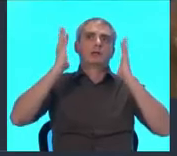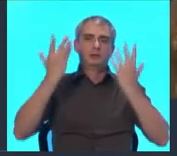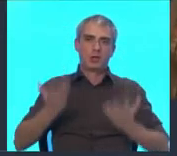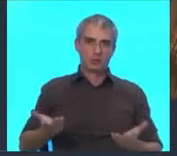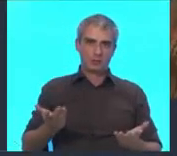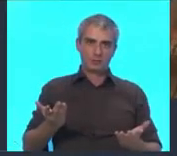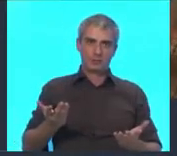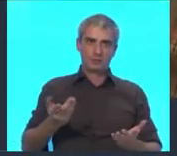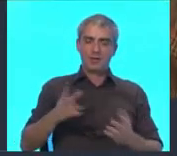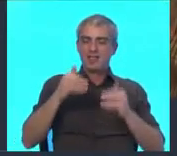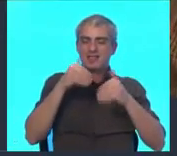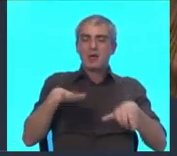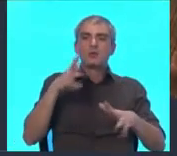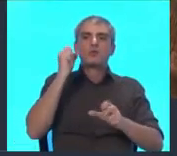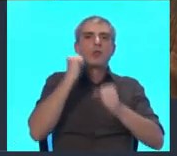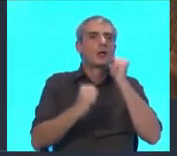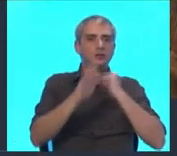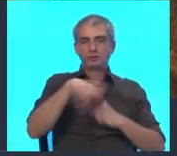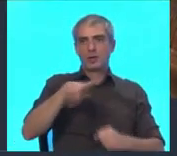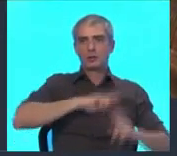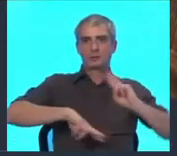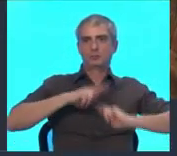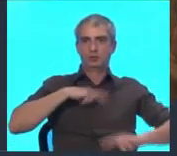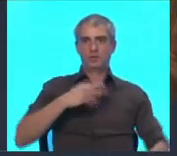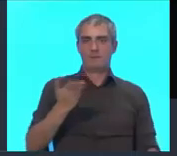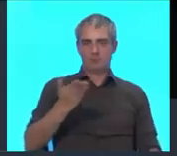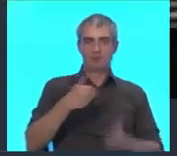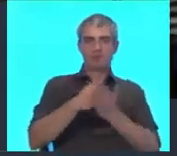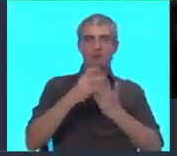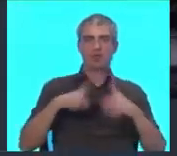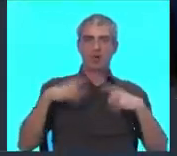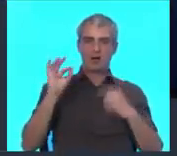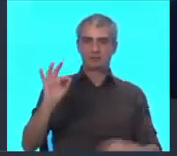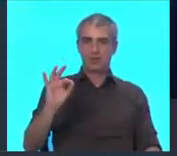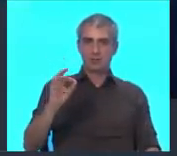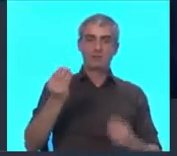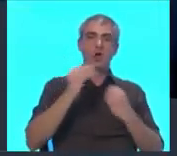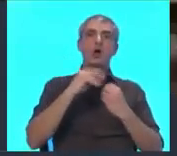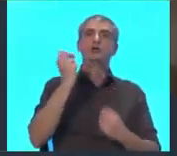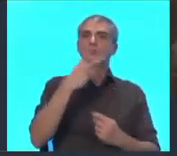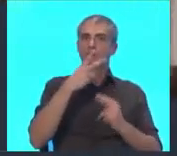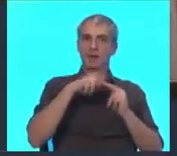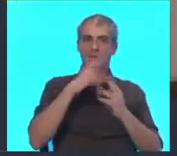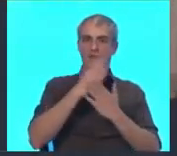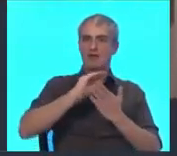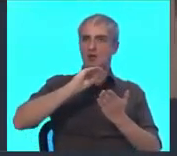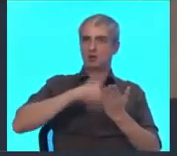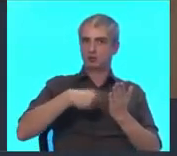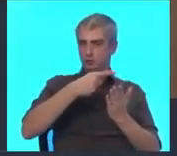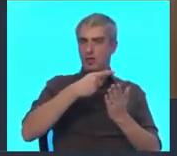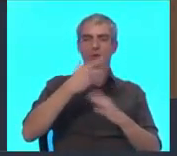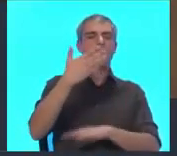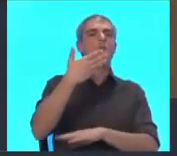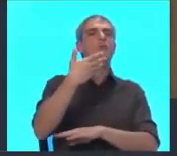את הנכויות הקשות שהילדים סובלים מהם בהמשך החיים. בעוד כשבועיים לאחר שאושר החוזר במועצה הלאומית